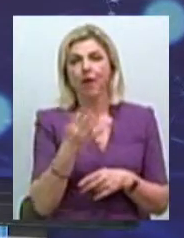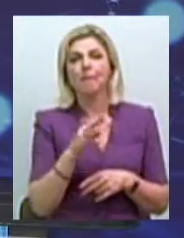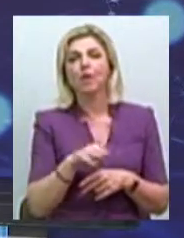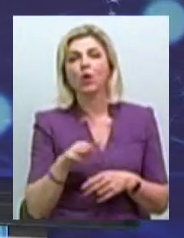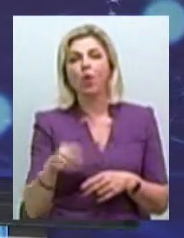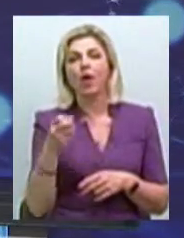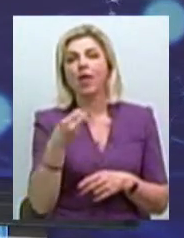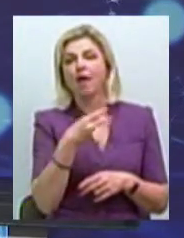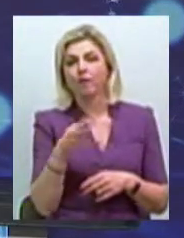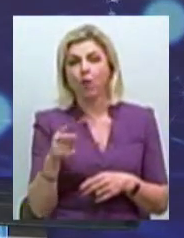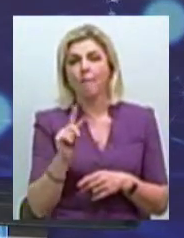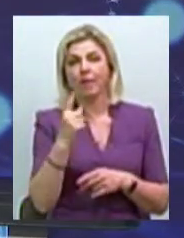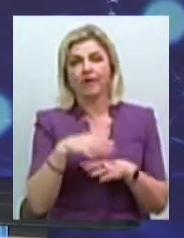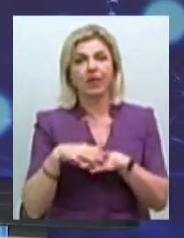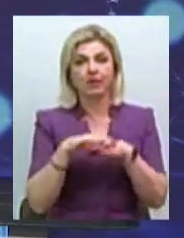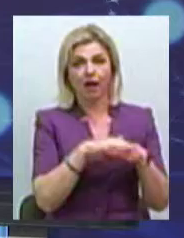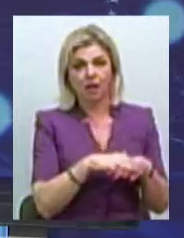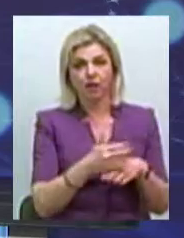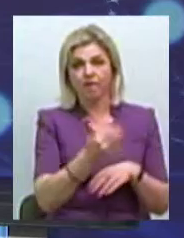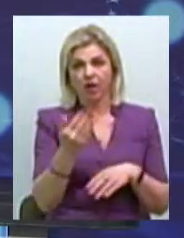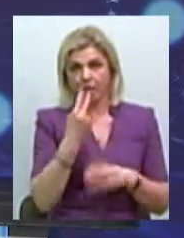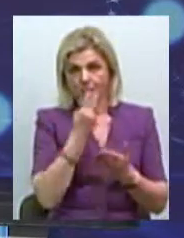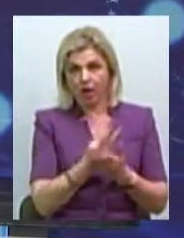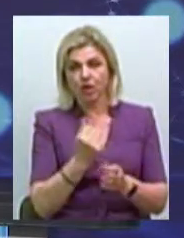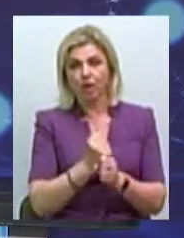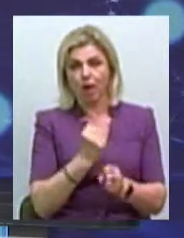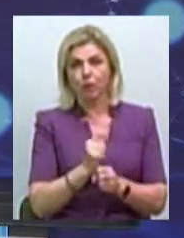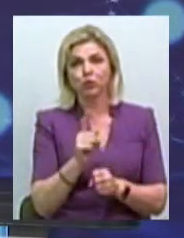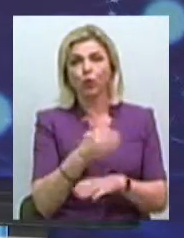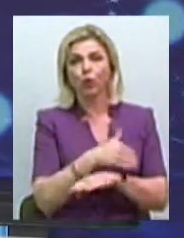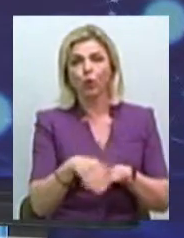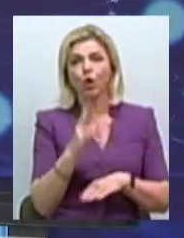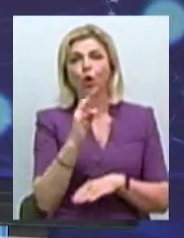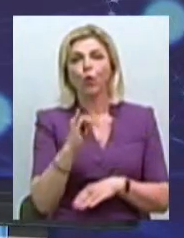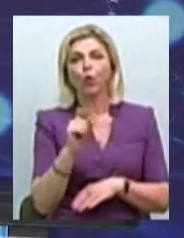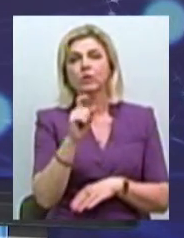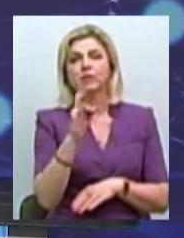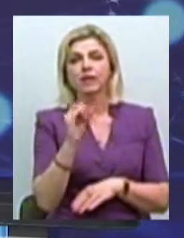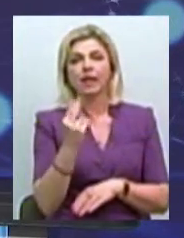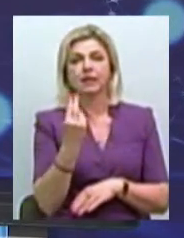які перший транш, який прийшов, ви зараз бачите роботи, які проводяться по вулиці Кузнецькій,